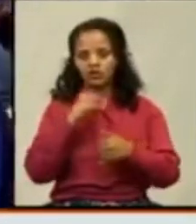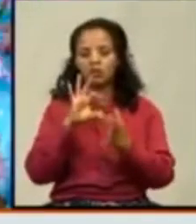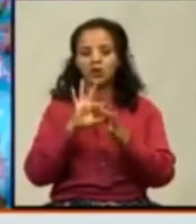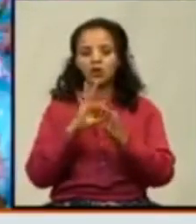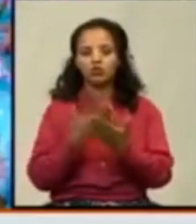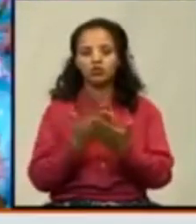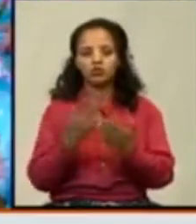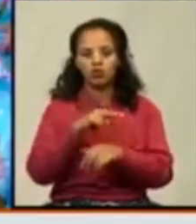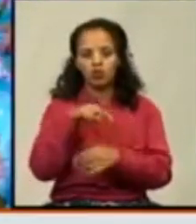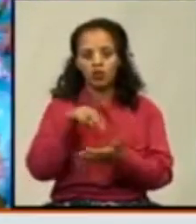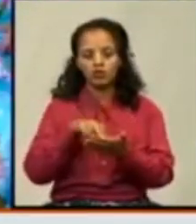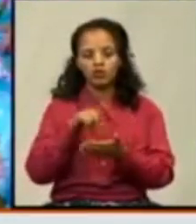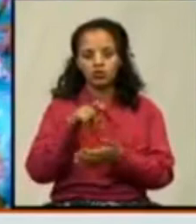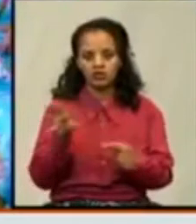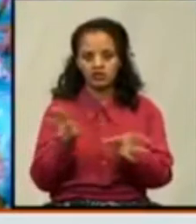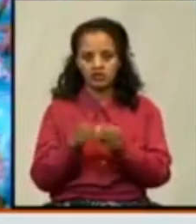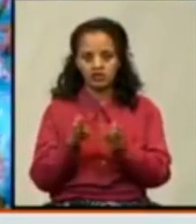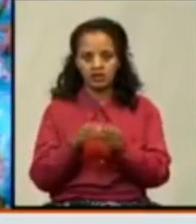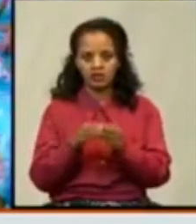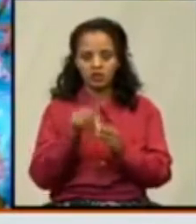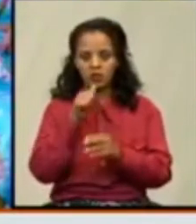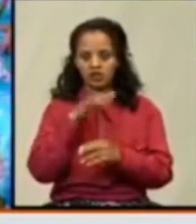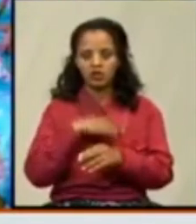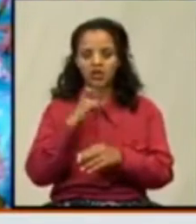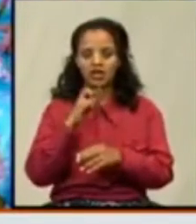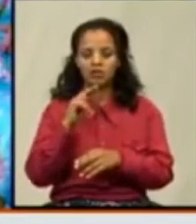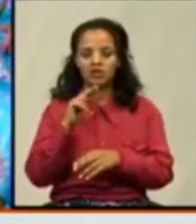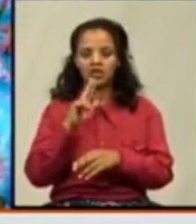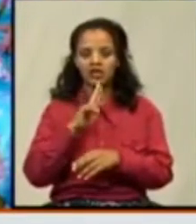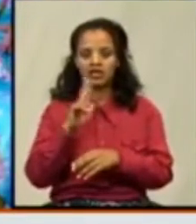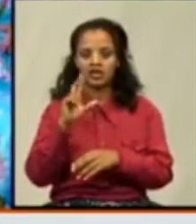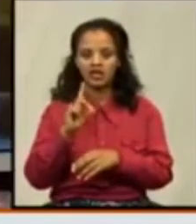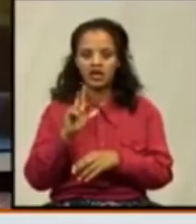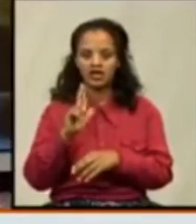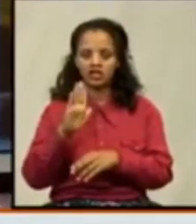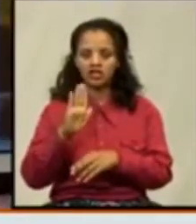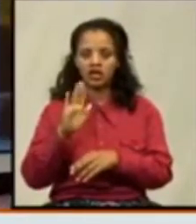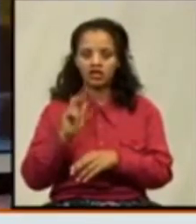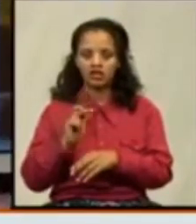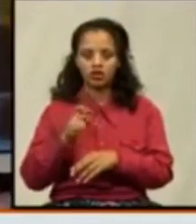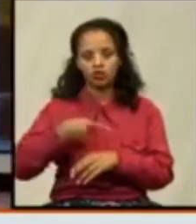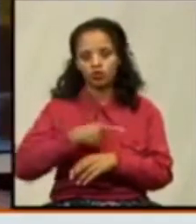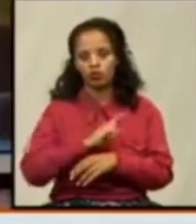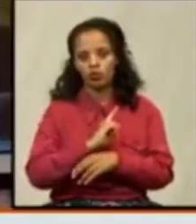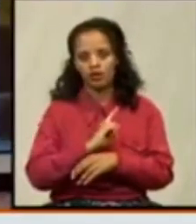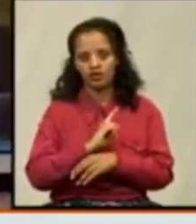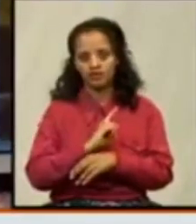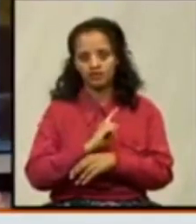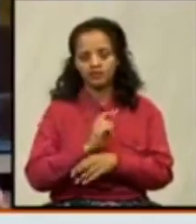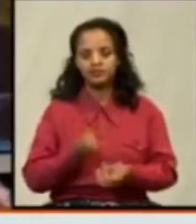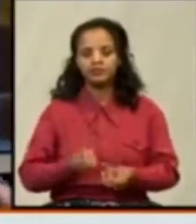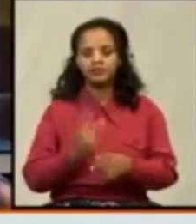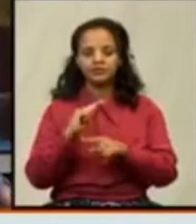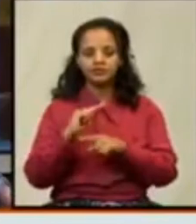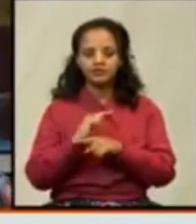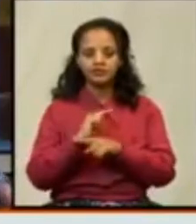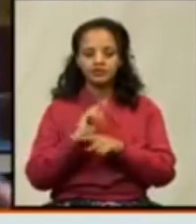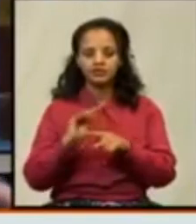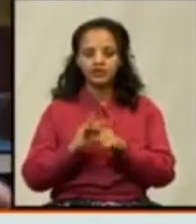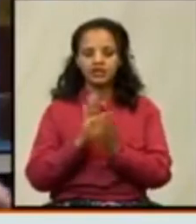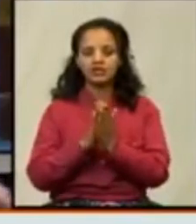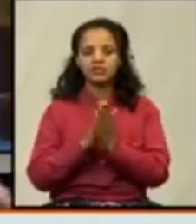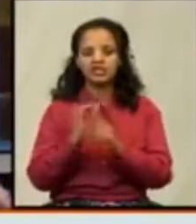ማህበራዊ ጉዳይ ቋሚ ኮሚቴ ሰብሳቢ ወይዘሮ ቀመሪያ ረሻድ ጠቁመዋል። አብዛኛው የቴክኒክና ሙያ